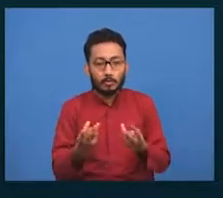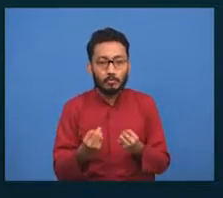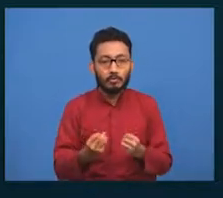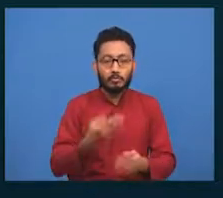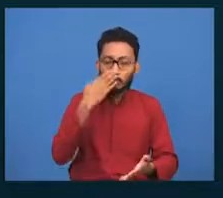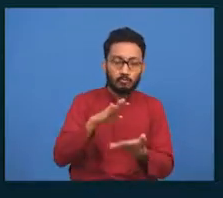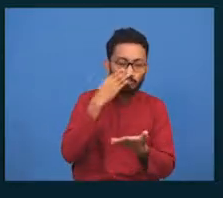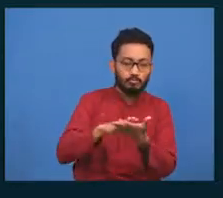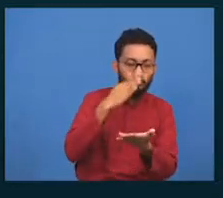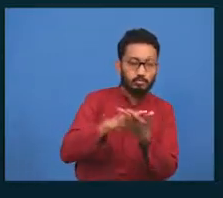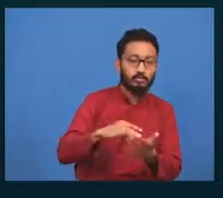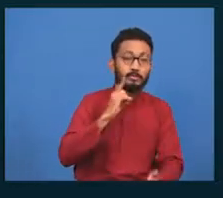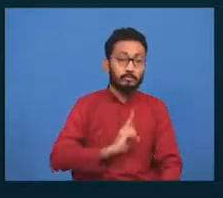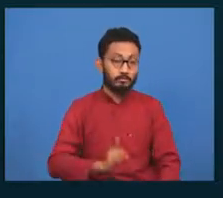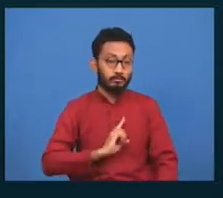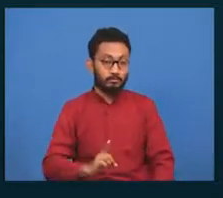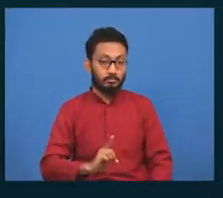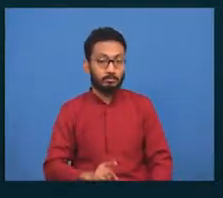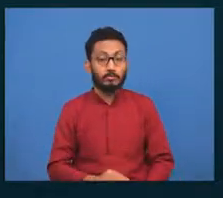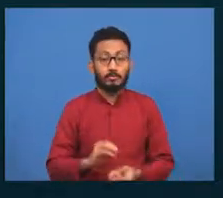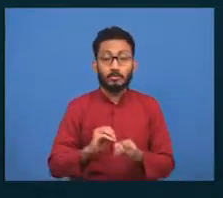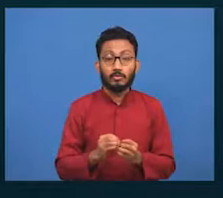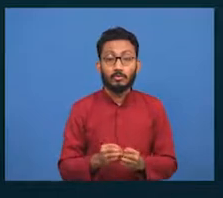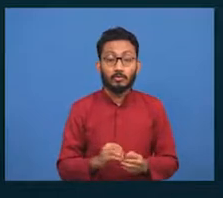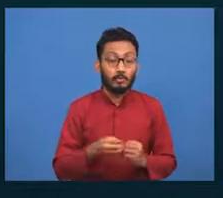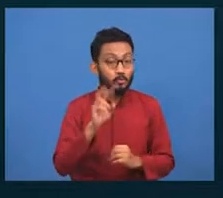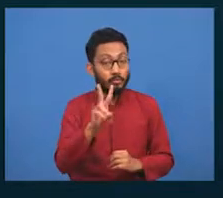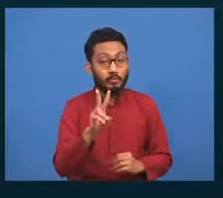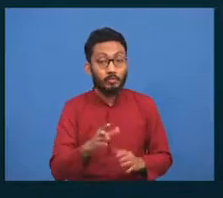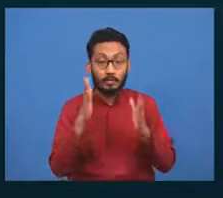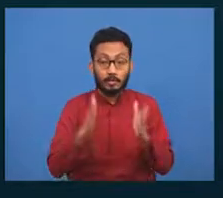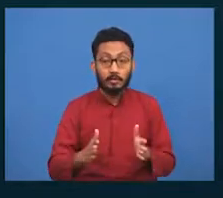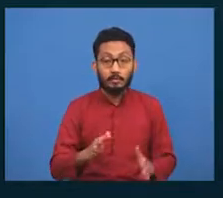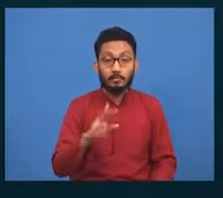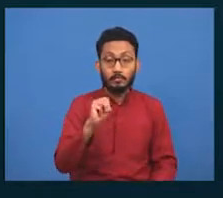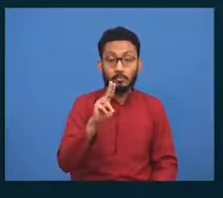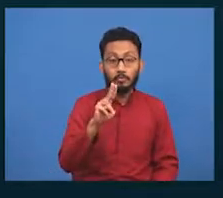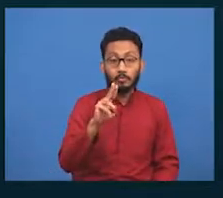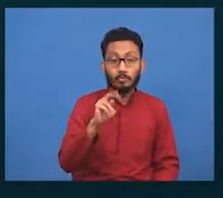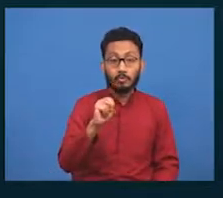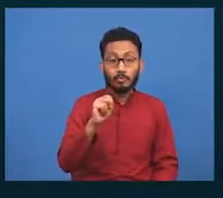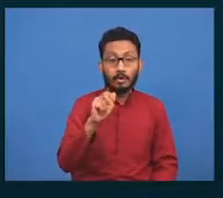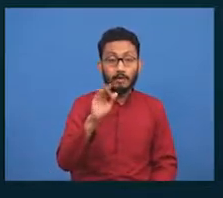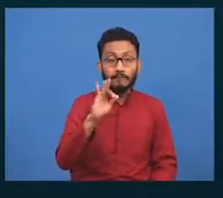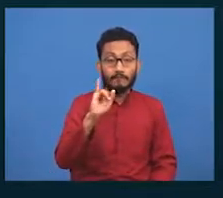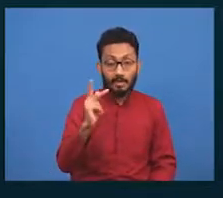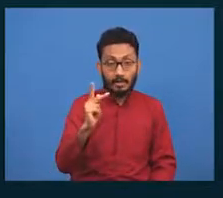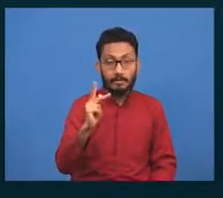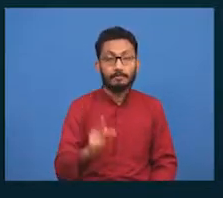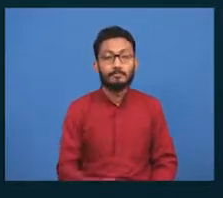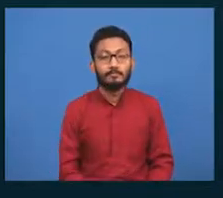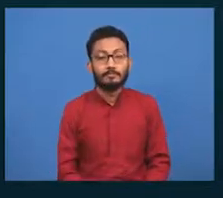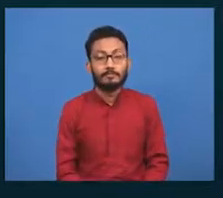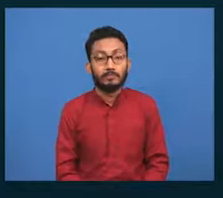kedua ialah orang munafik. Mereka ini dikategorikan oleh Rasulullah sebagai